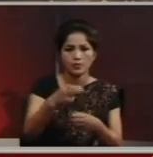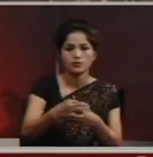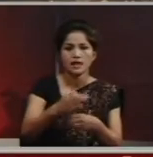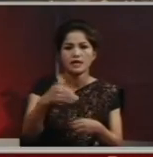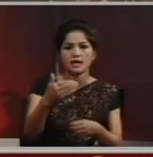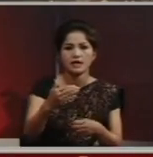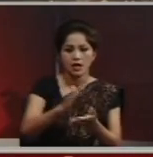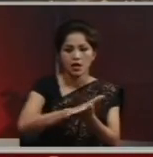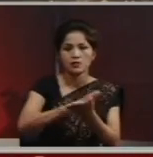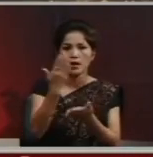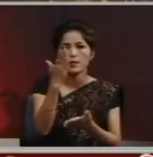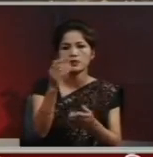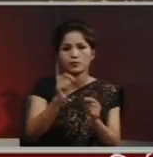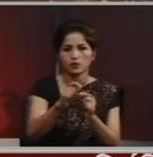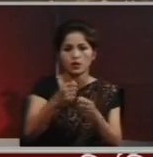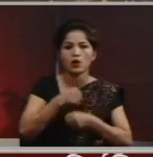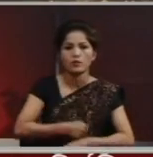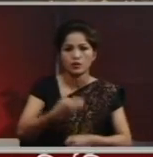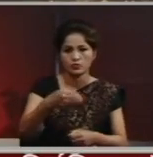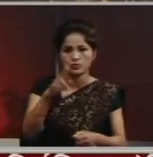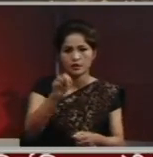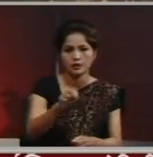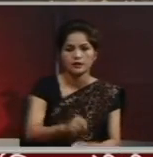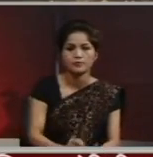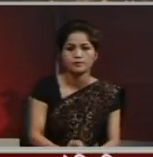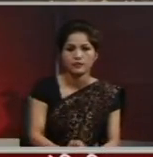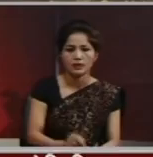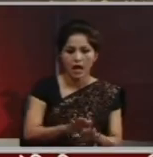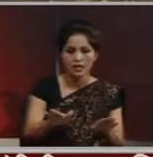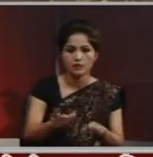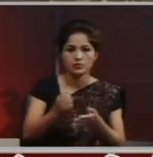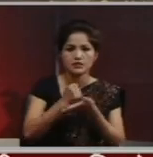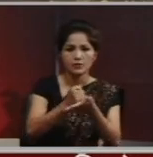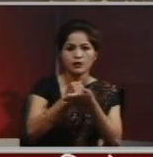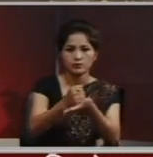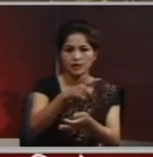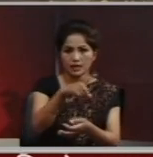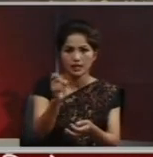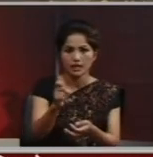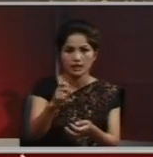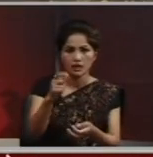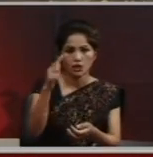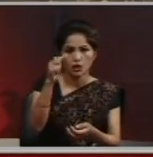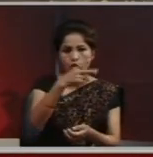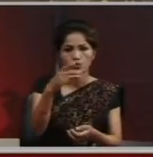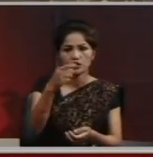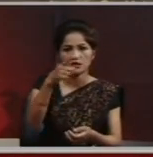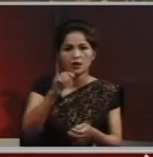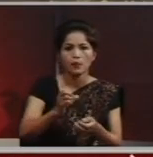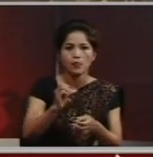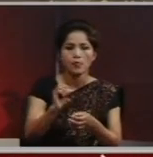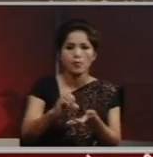व्यवसायलाई पारदर्शी बनाउन गम्भीर हुनुपर्ने, आधारभूत सेवा सुविधाका लागि कूटनीतिक पहल